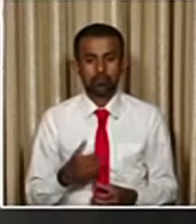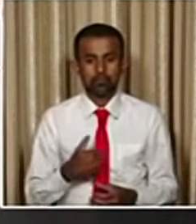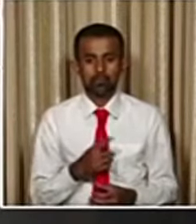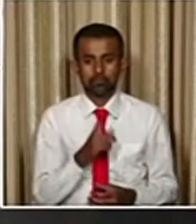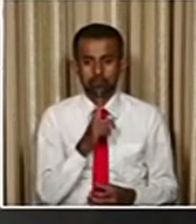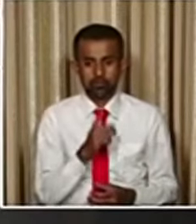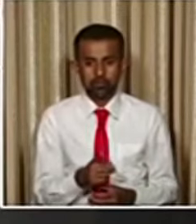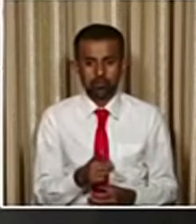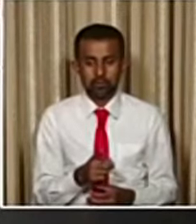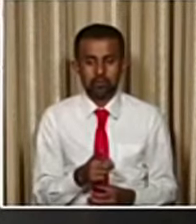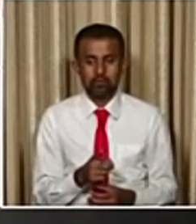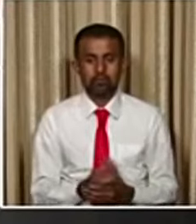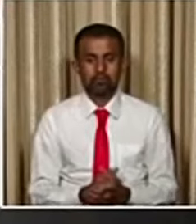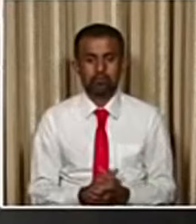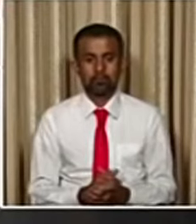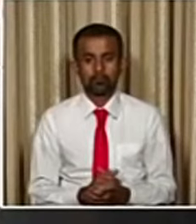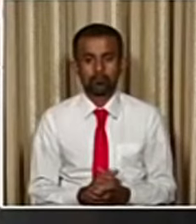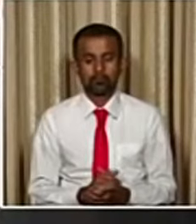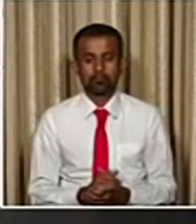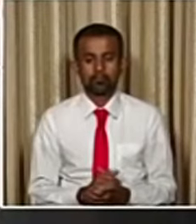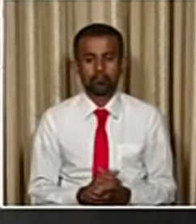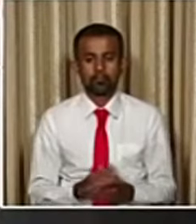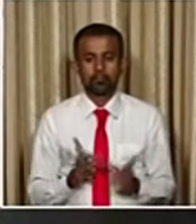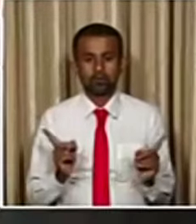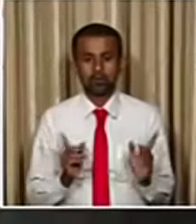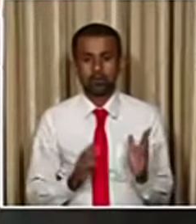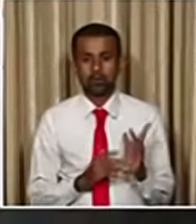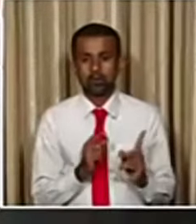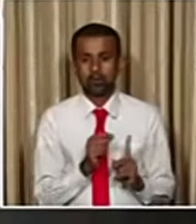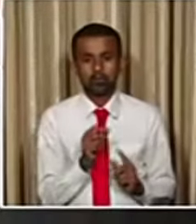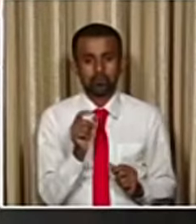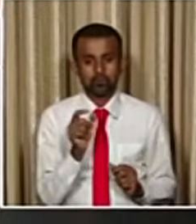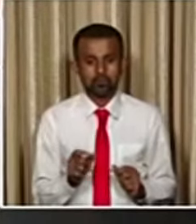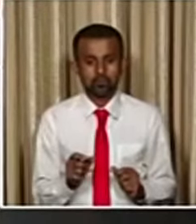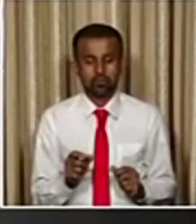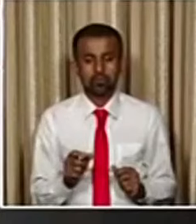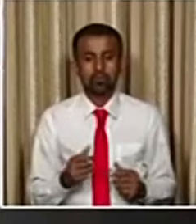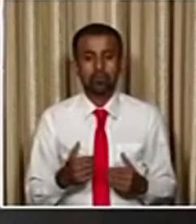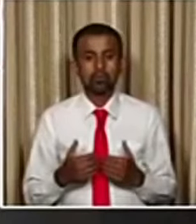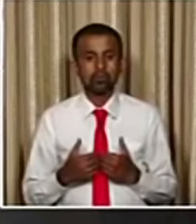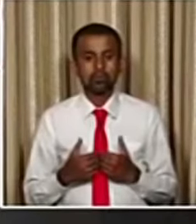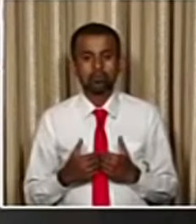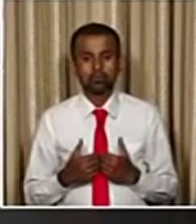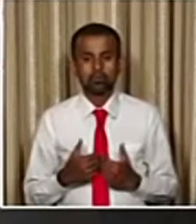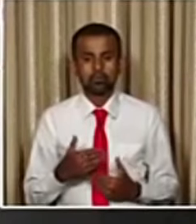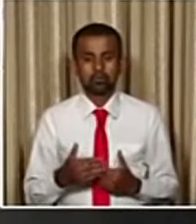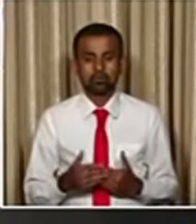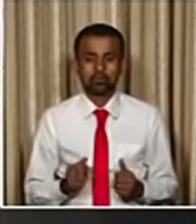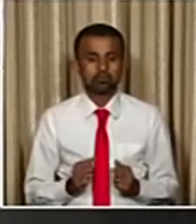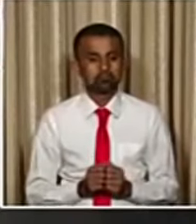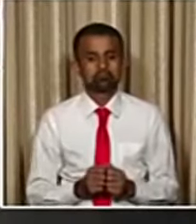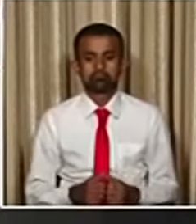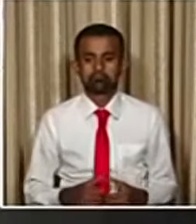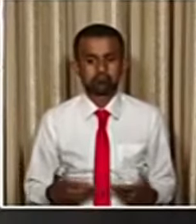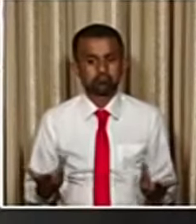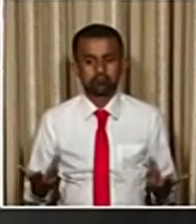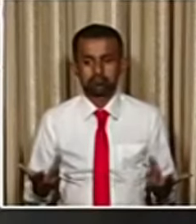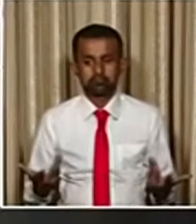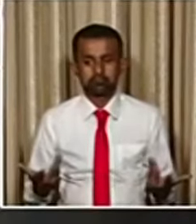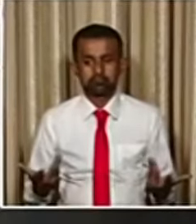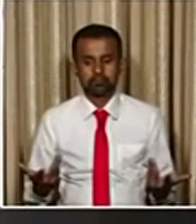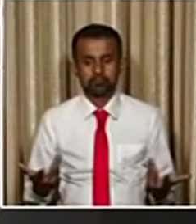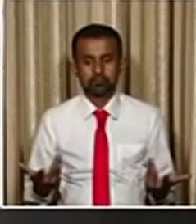ಕ್ಯಾನ್ನೋಣ ಮೇಕೆ ಅತ್ತರ್ಮ ಗರು ಕ್ರೀಡಾಮತ್ತುಮನಿ ಮೇಕ ಅಪಿಟ ದೆನ್ ಕರನ್ನ ದೇಹ್ನೇ ದ